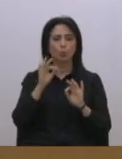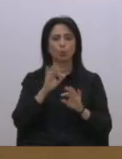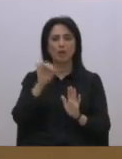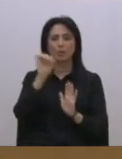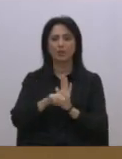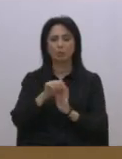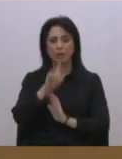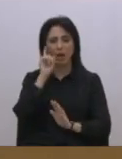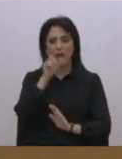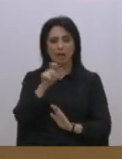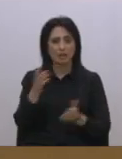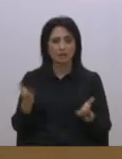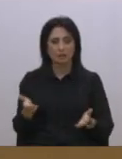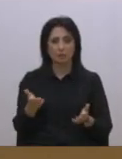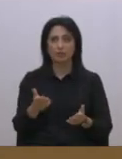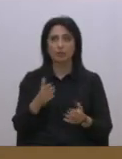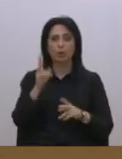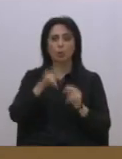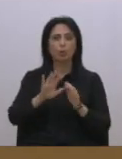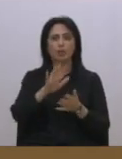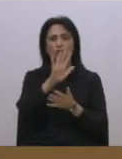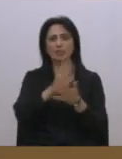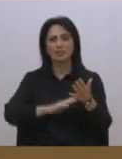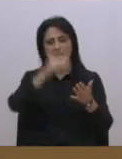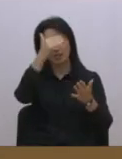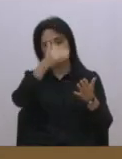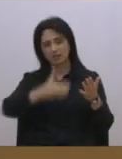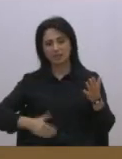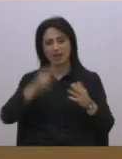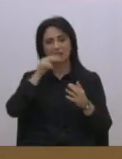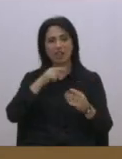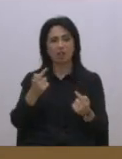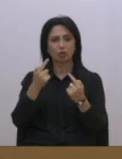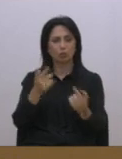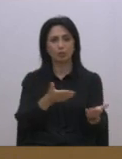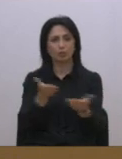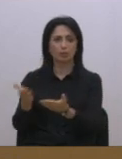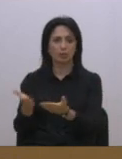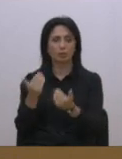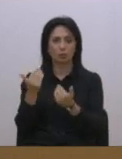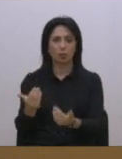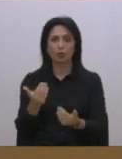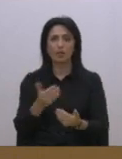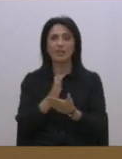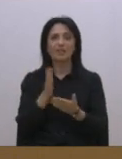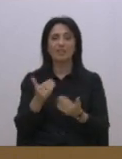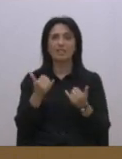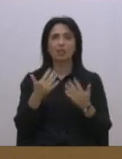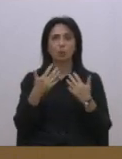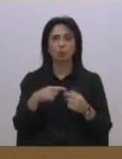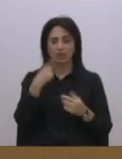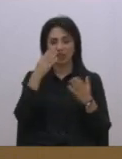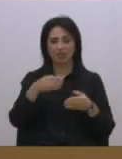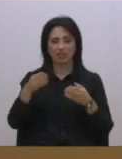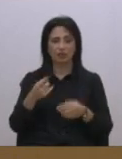მოკლული ახალგაზრდები. ასე უსასრულოდ გრძელდება ჩამონათვალი იმ დანაშაულებრივი ქმედებებისა, რომელთა ნაწილზეც დღეს უკვე